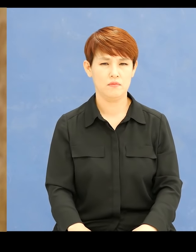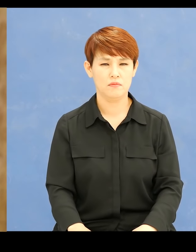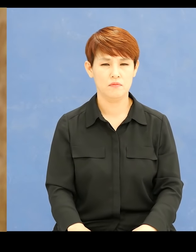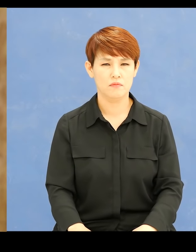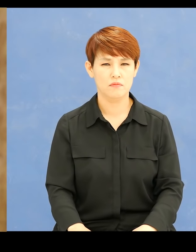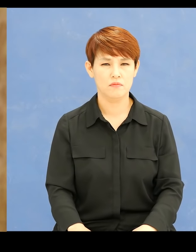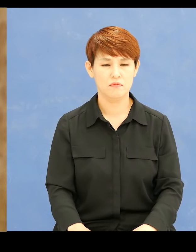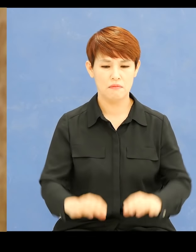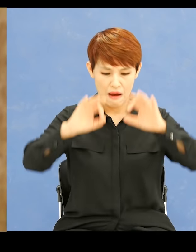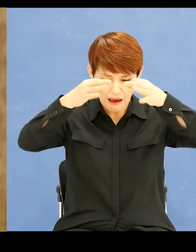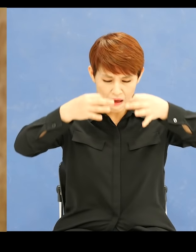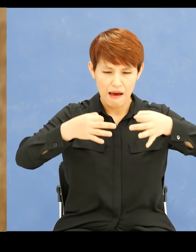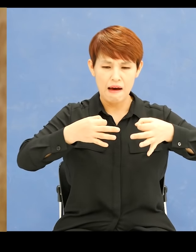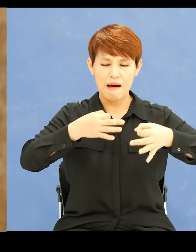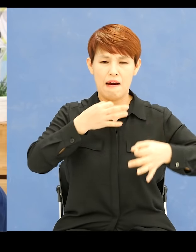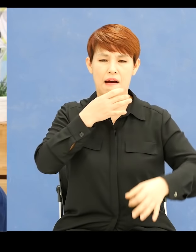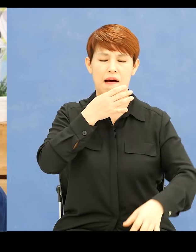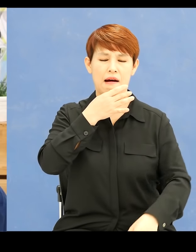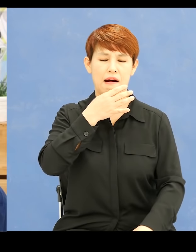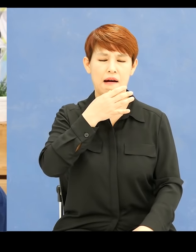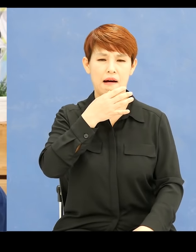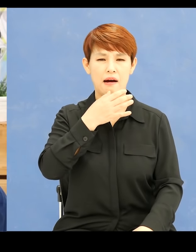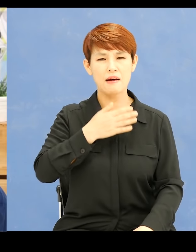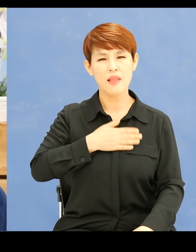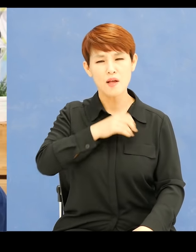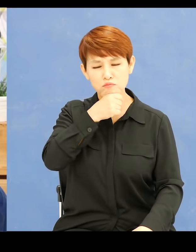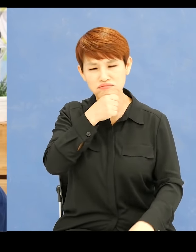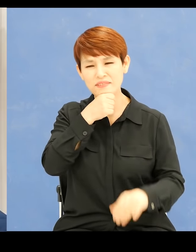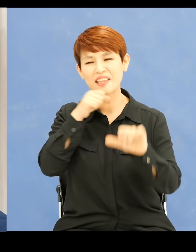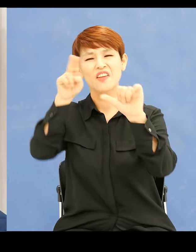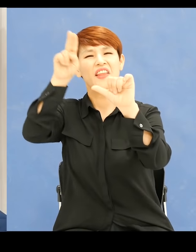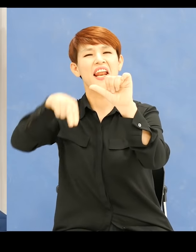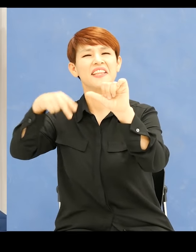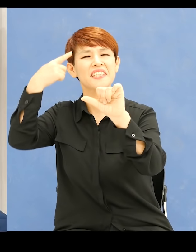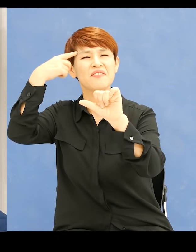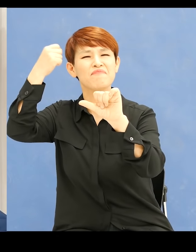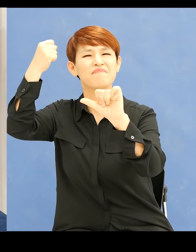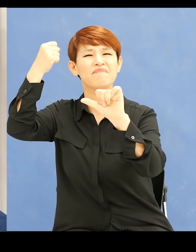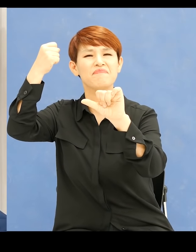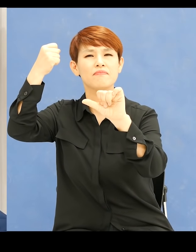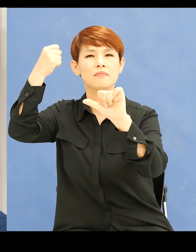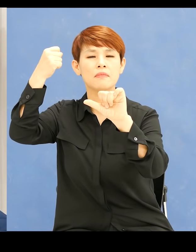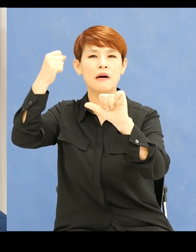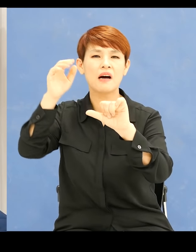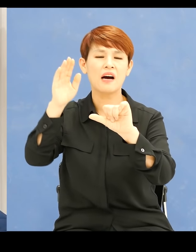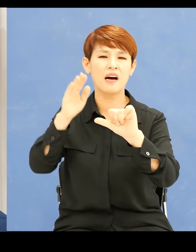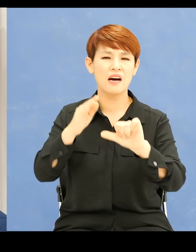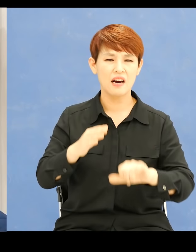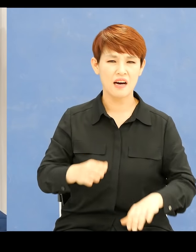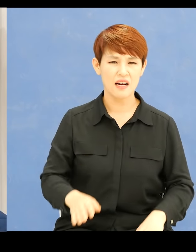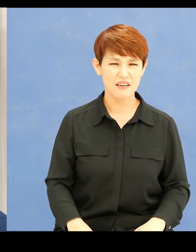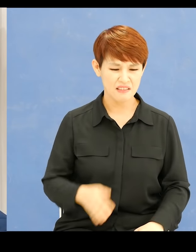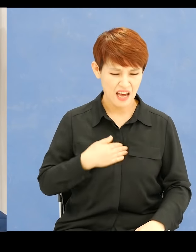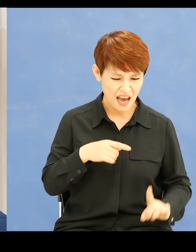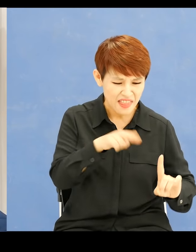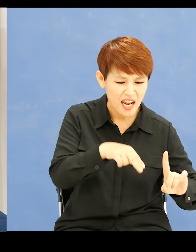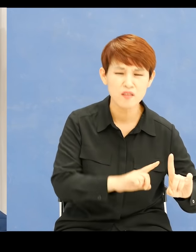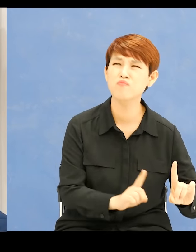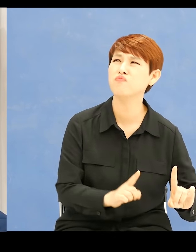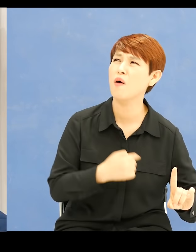저는 지금까지 제 점수를 너무 많이 매겨놨더라고요. 5달란트인데 1달란트 위치에 와서 내가 내 점수가